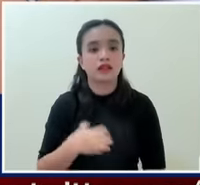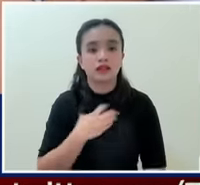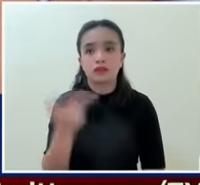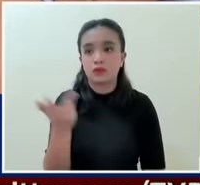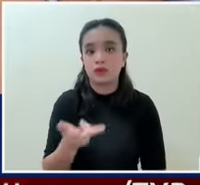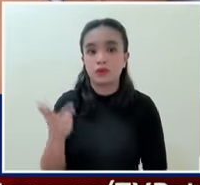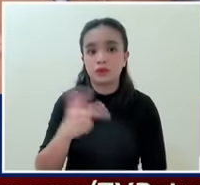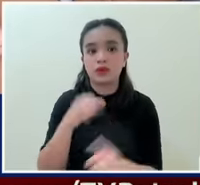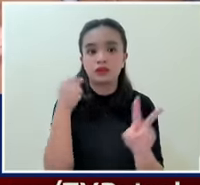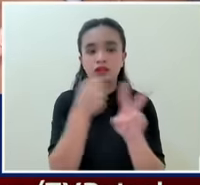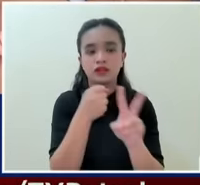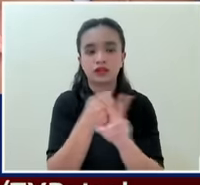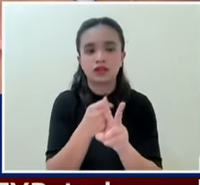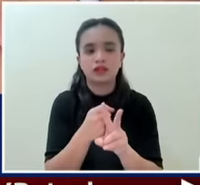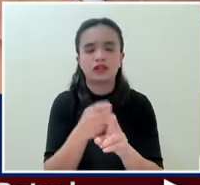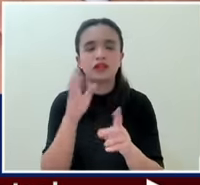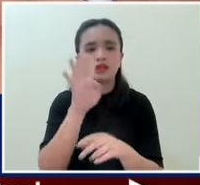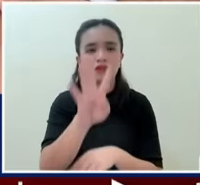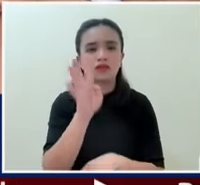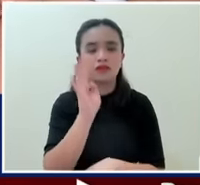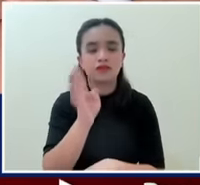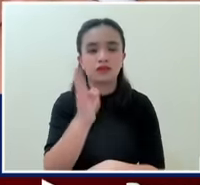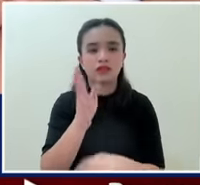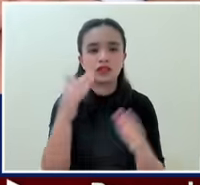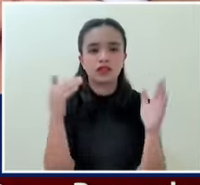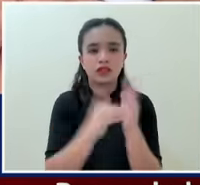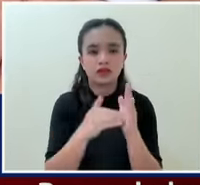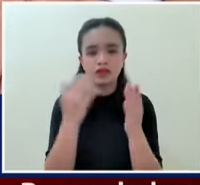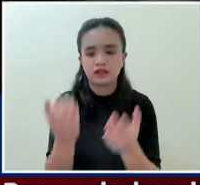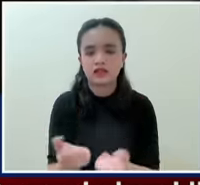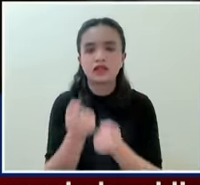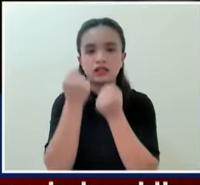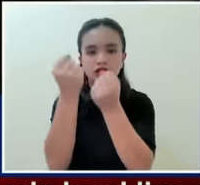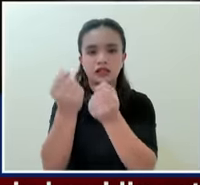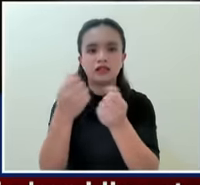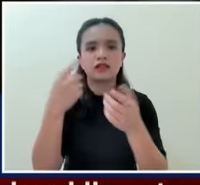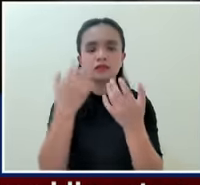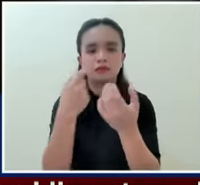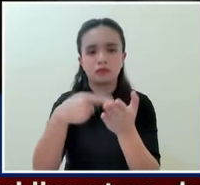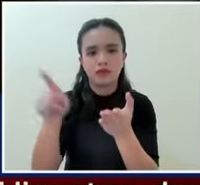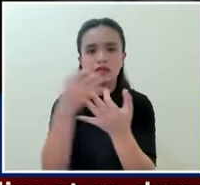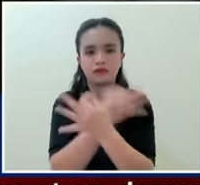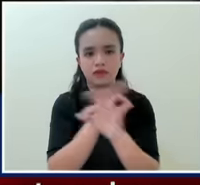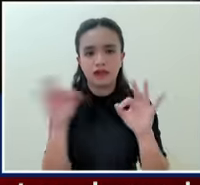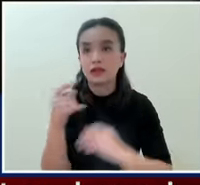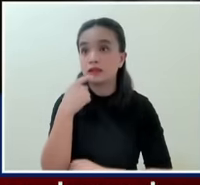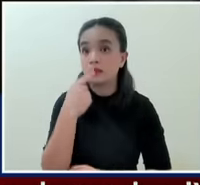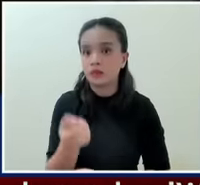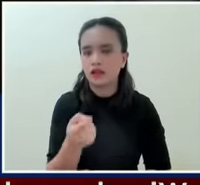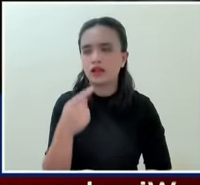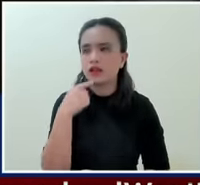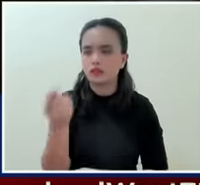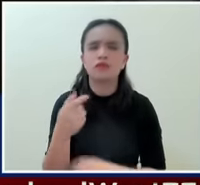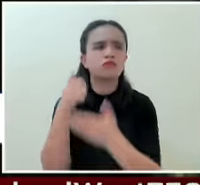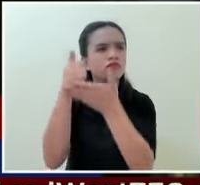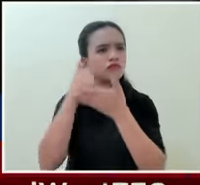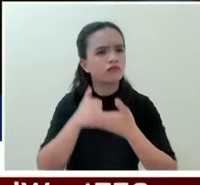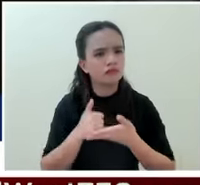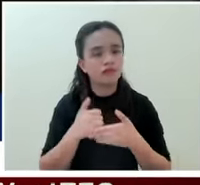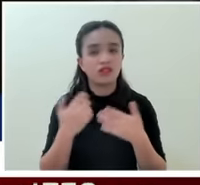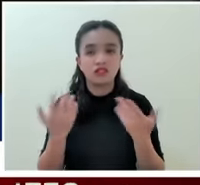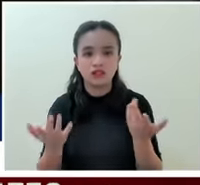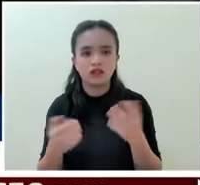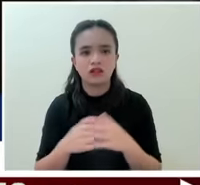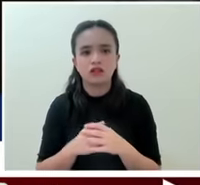na biktima, nasa 40,000 ang nirerekomendang piyansa nito. Tutulungan niya raw ko kami. Oo. Oh. Edi,